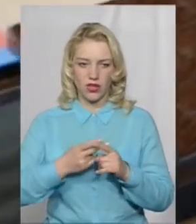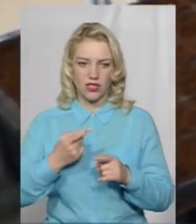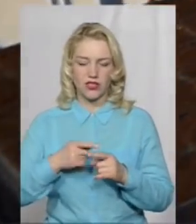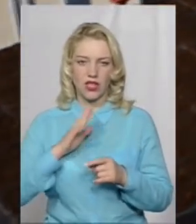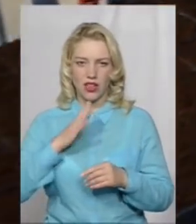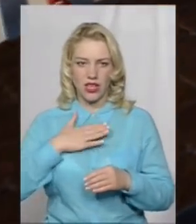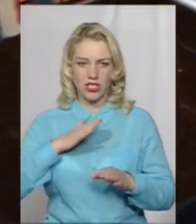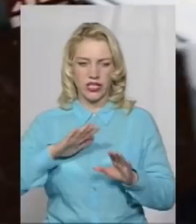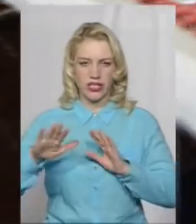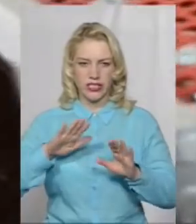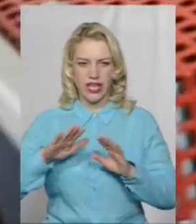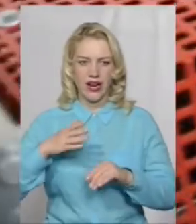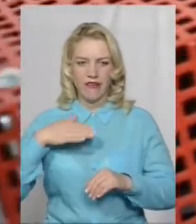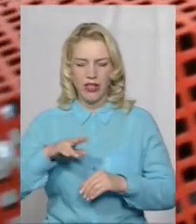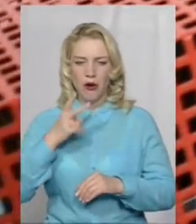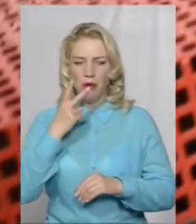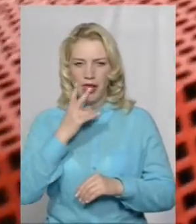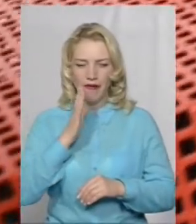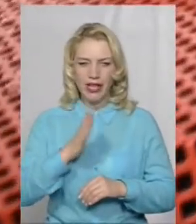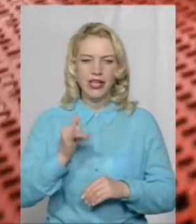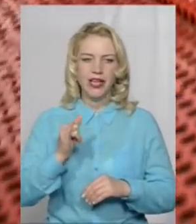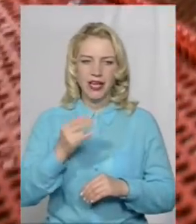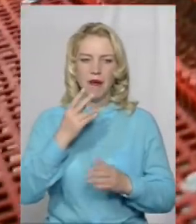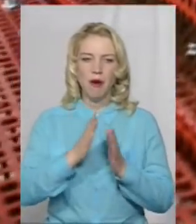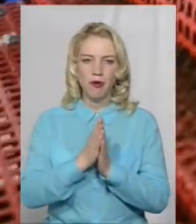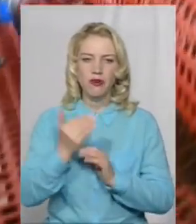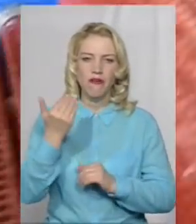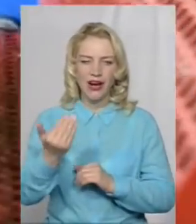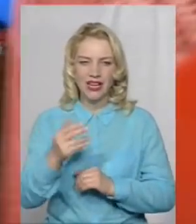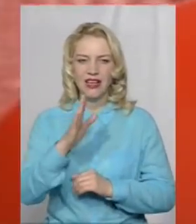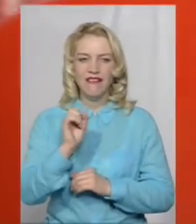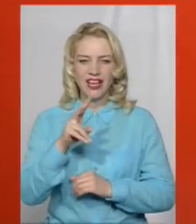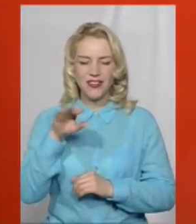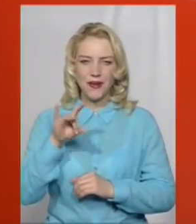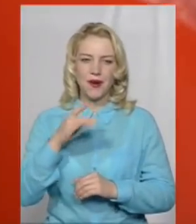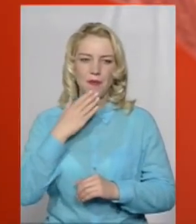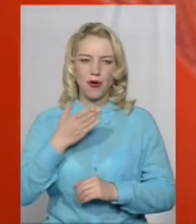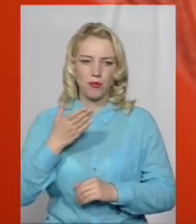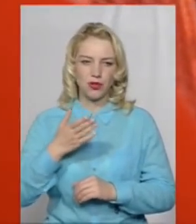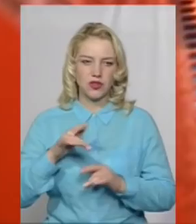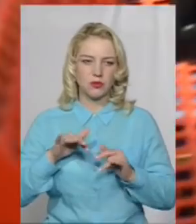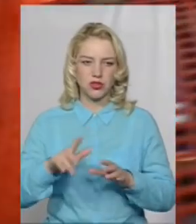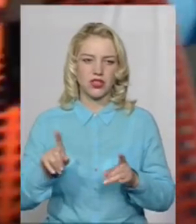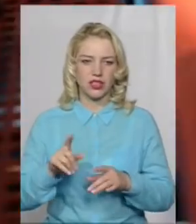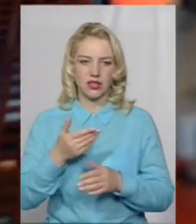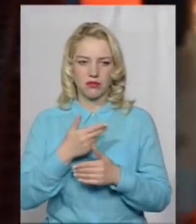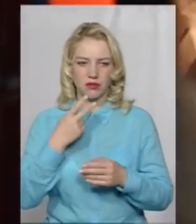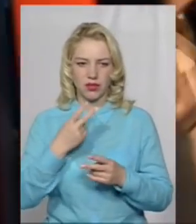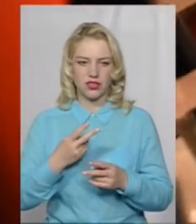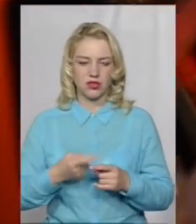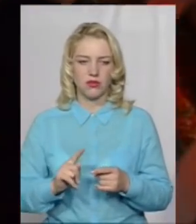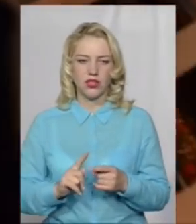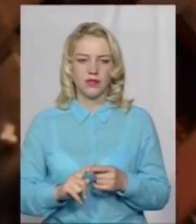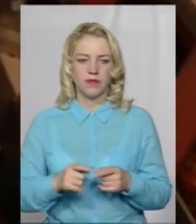режисер відео, будемо дивитись і попрошу вас, пане Вікторе, прокоментувати ті процеси, які ми бачимо. Дійсно, сьогодні